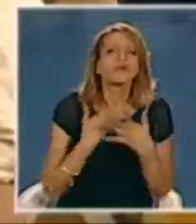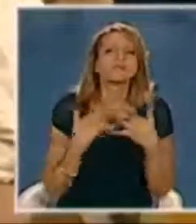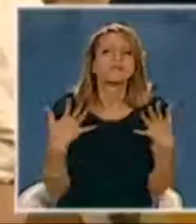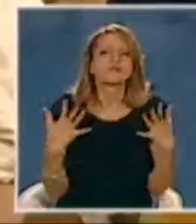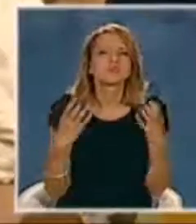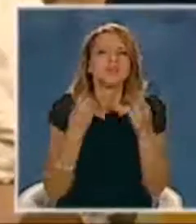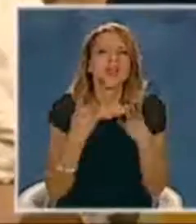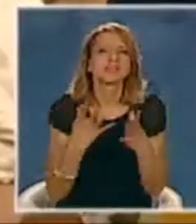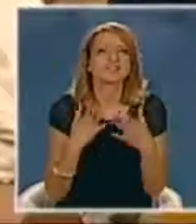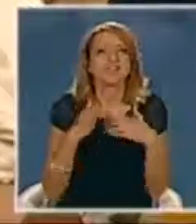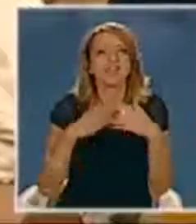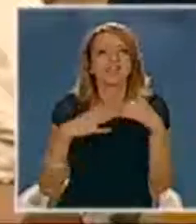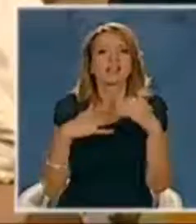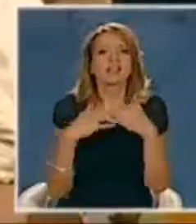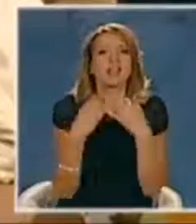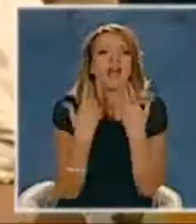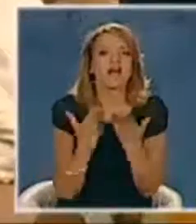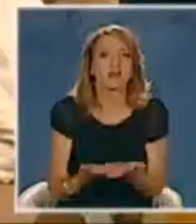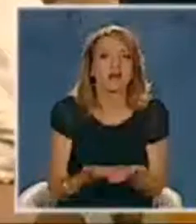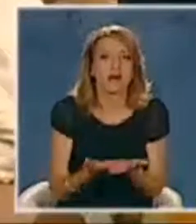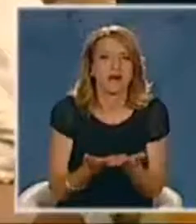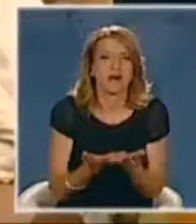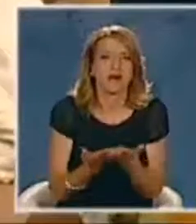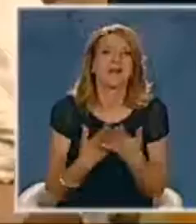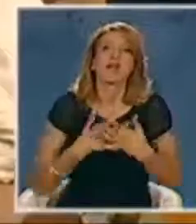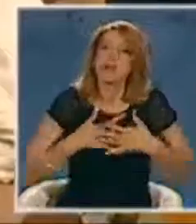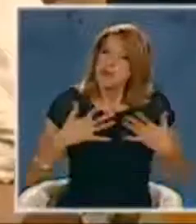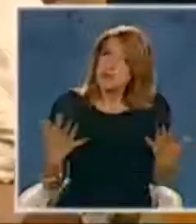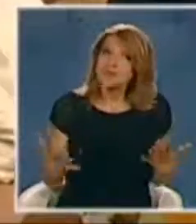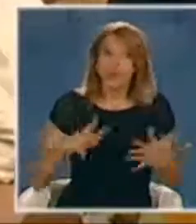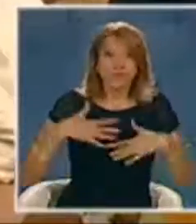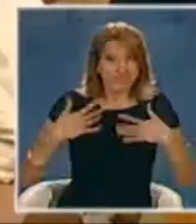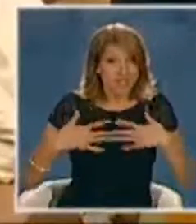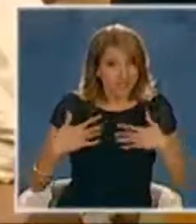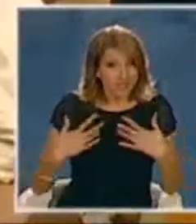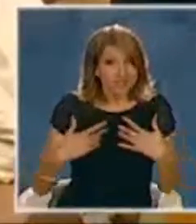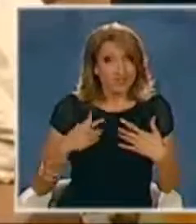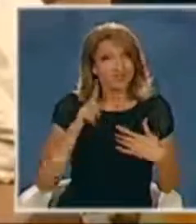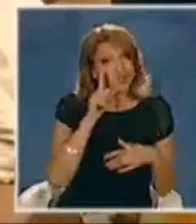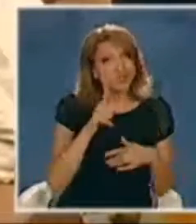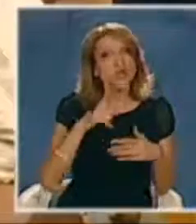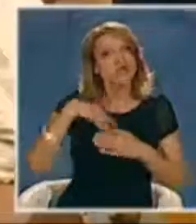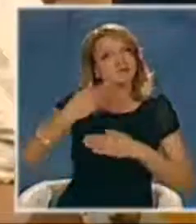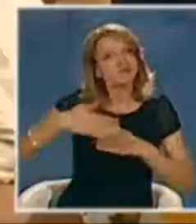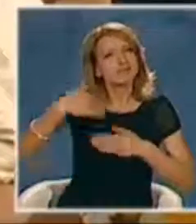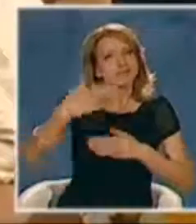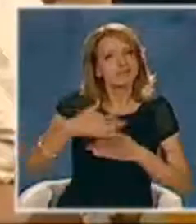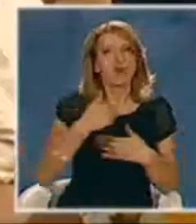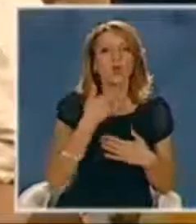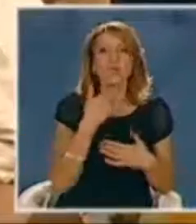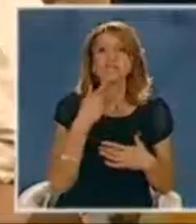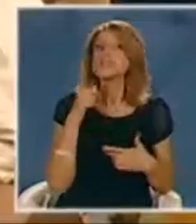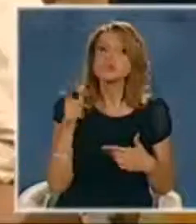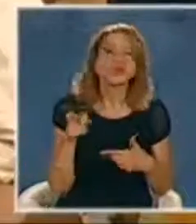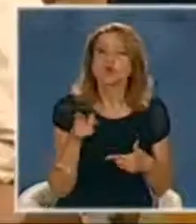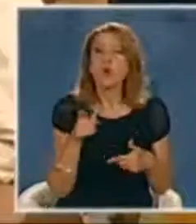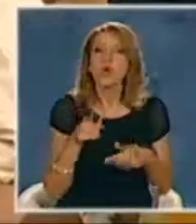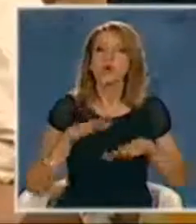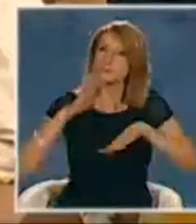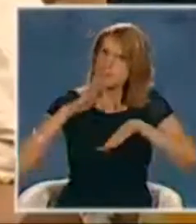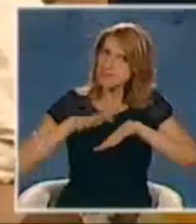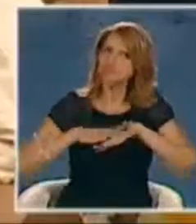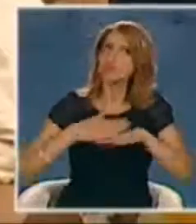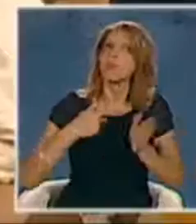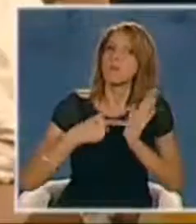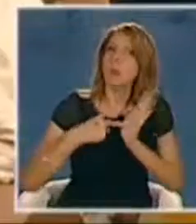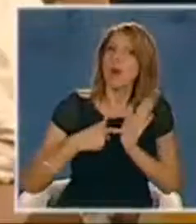дарба. Така е, така е. И много се радвам, че през годините той просто доказа